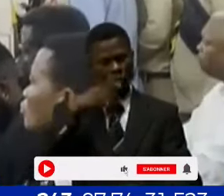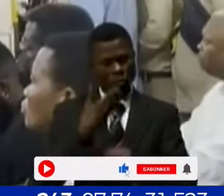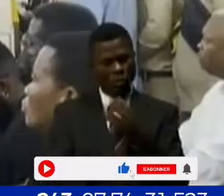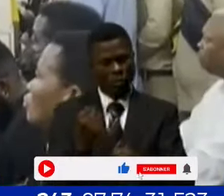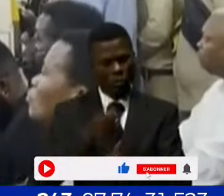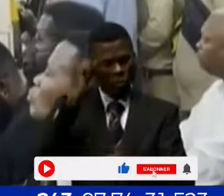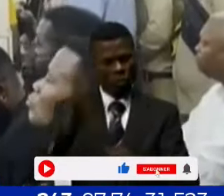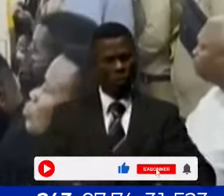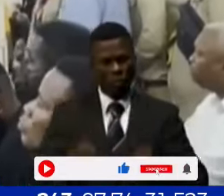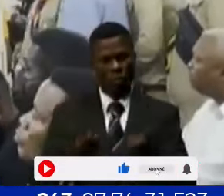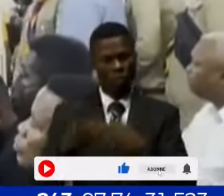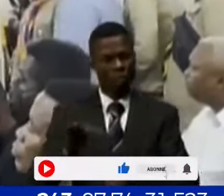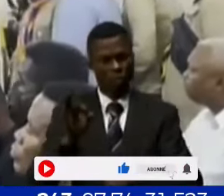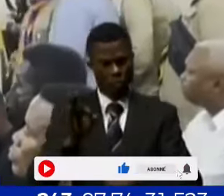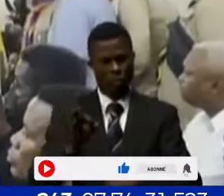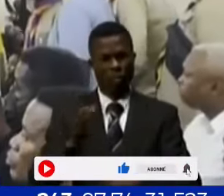communauté.